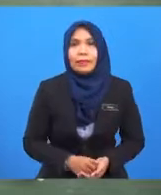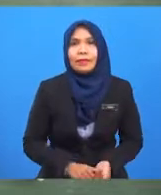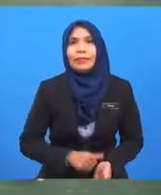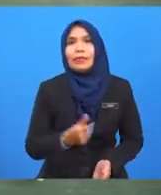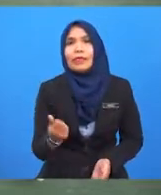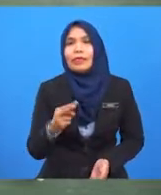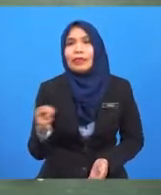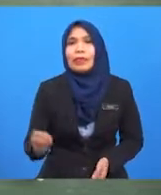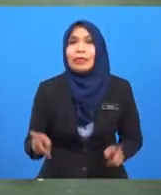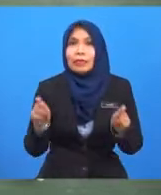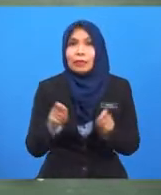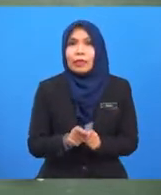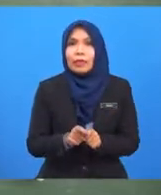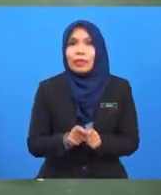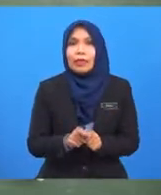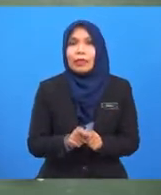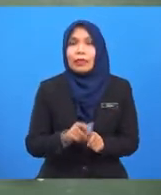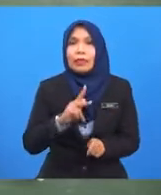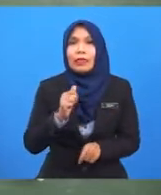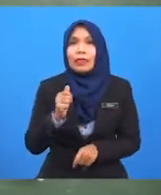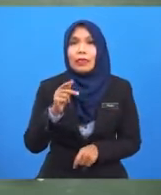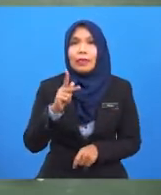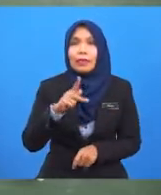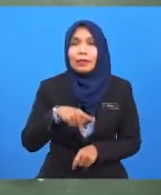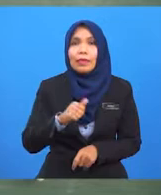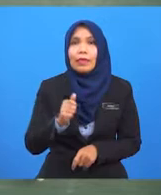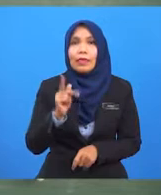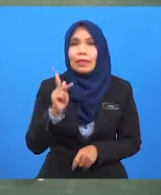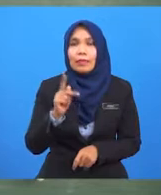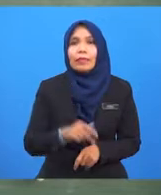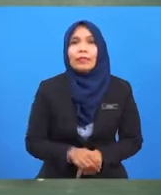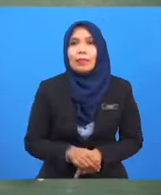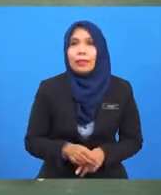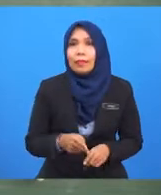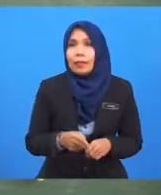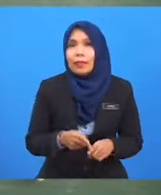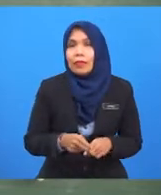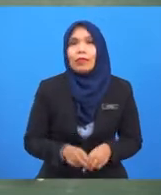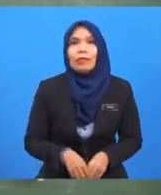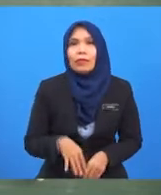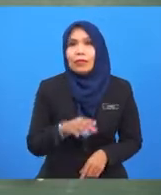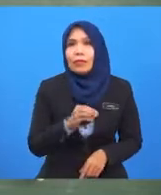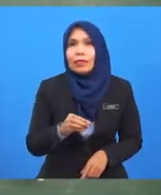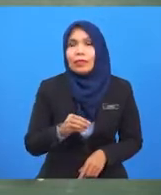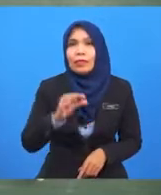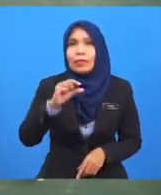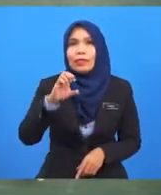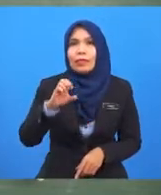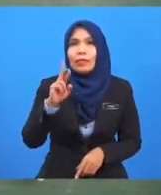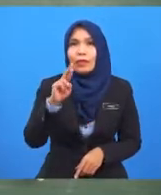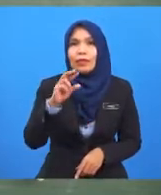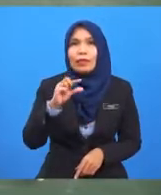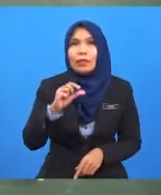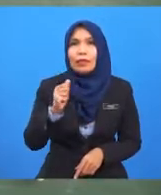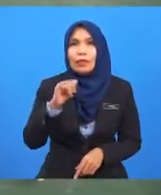Alatan seperti kapak, pisau dan gergaji digunakan untuk